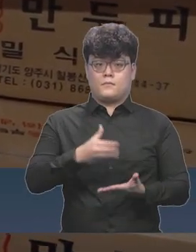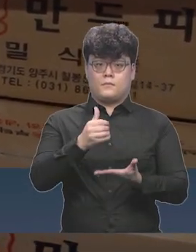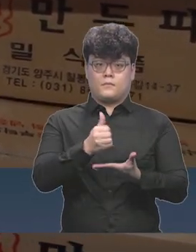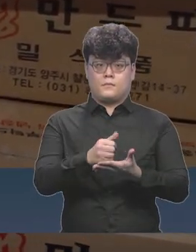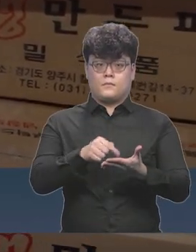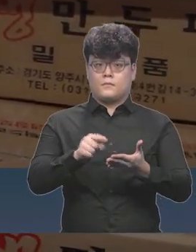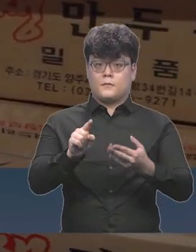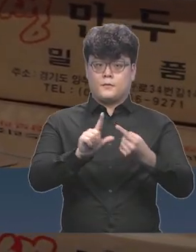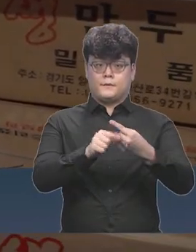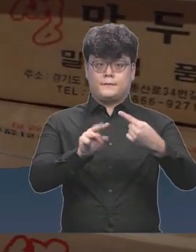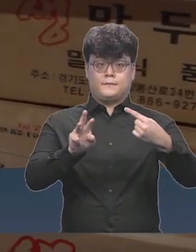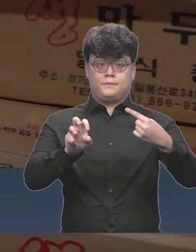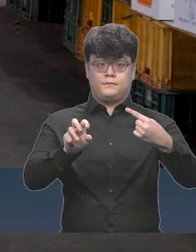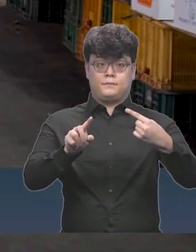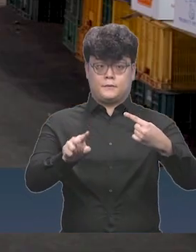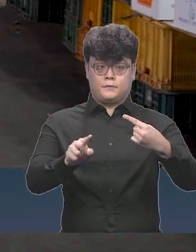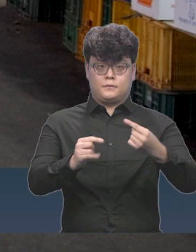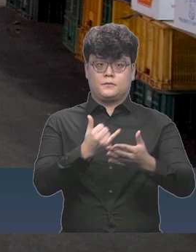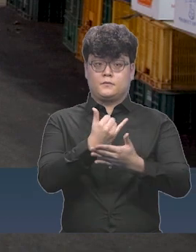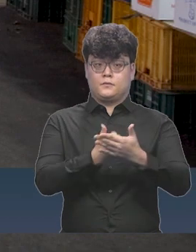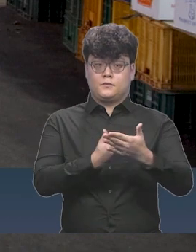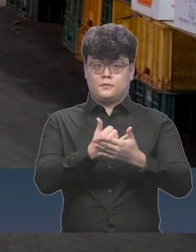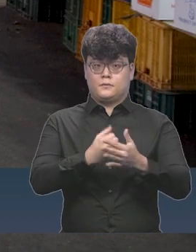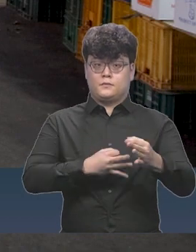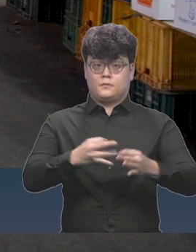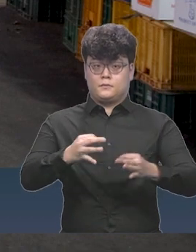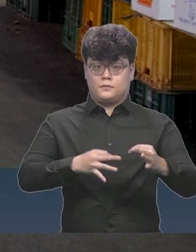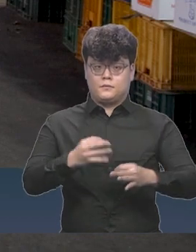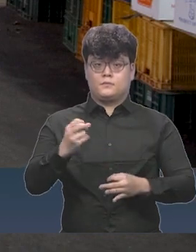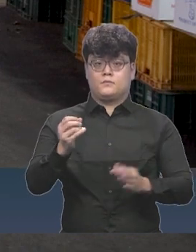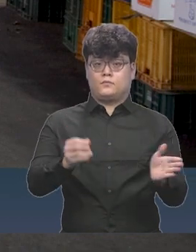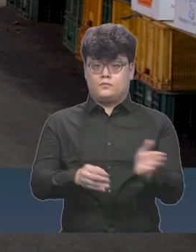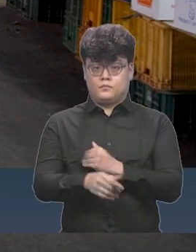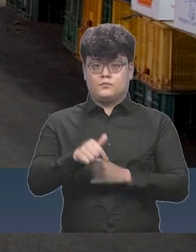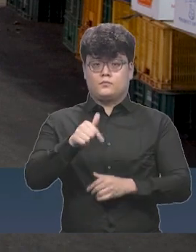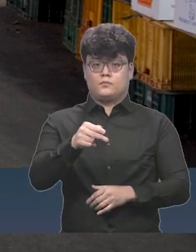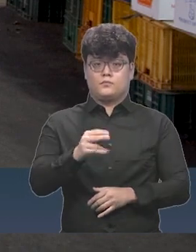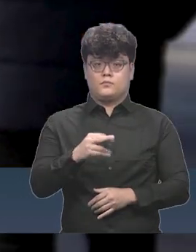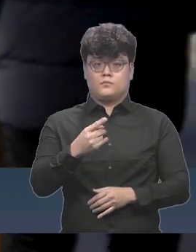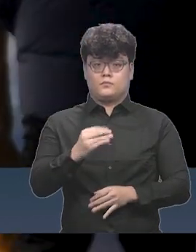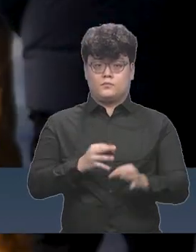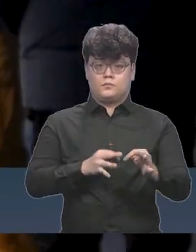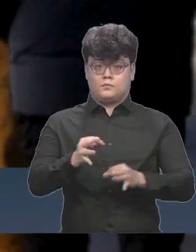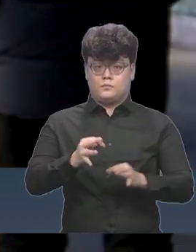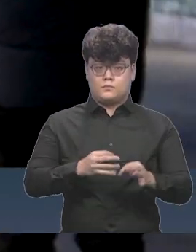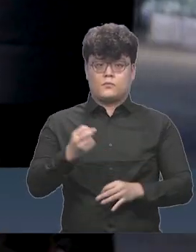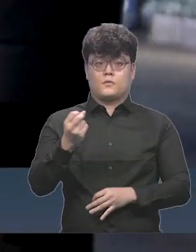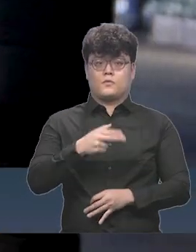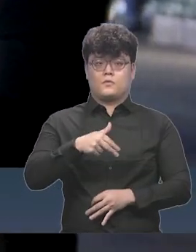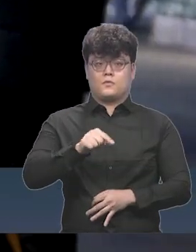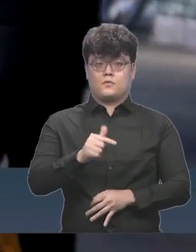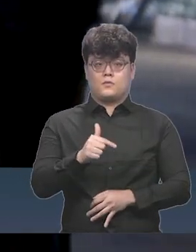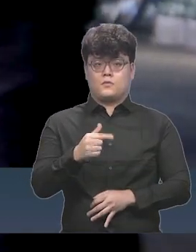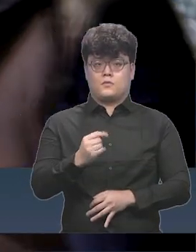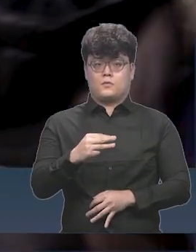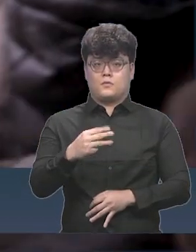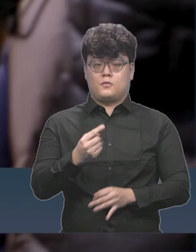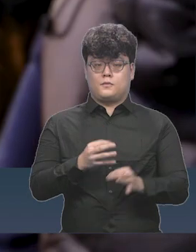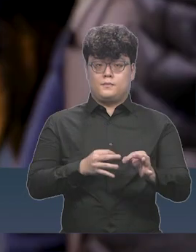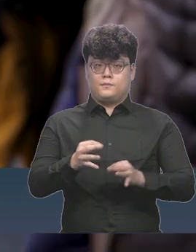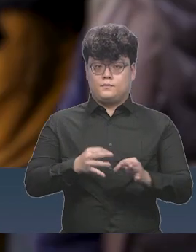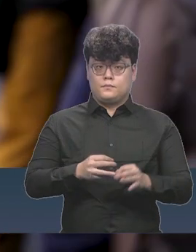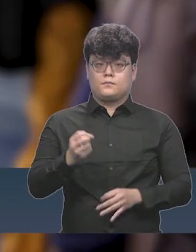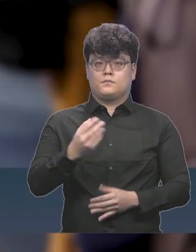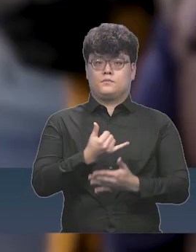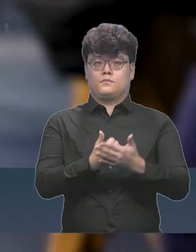동대문구청장은 1월 31일 청량리 전통 시장을 시작으로 경동 시장과 전농 로터리 시장 청량리 수산